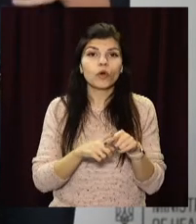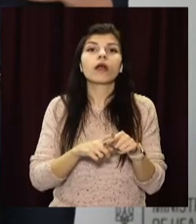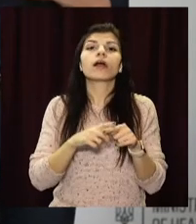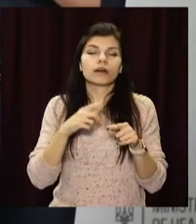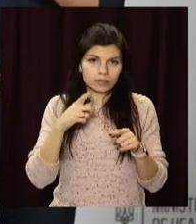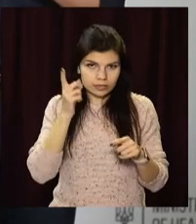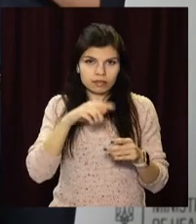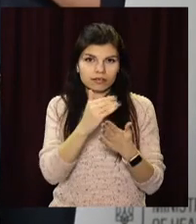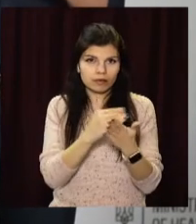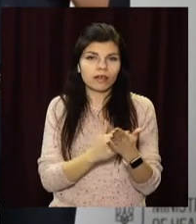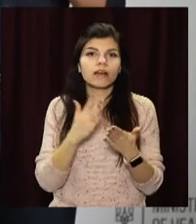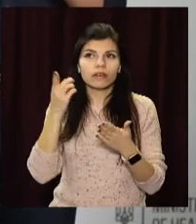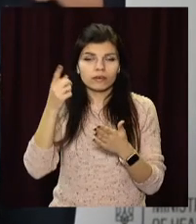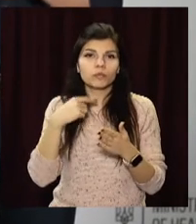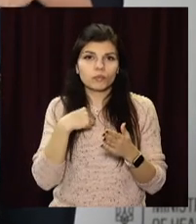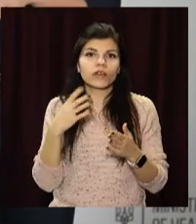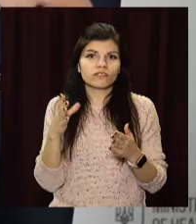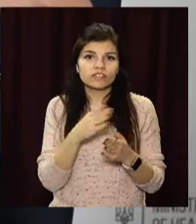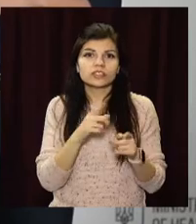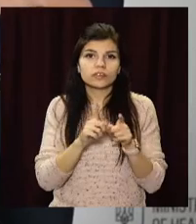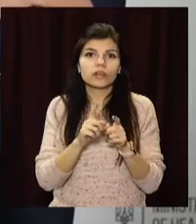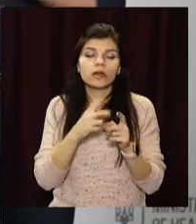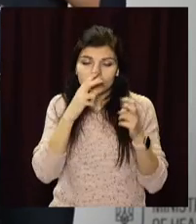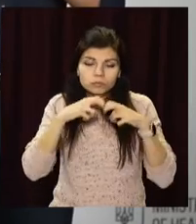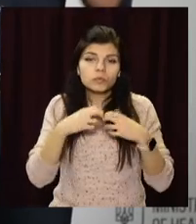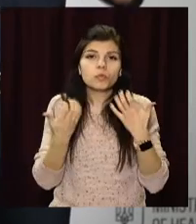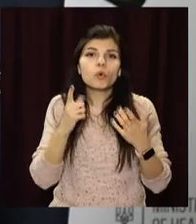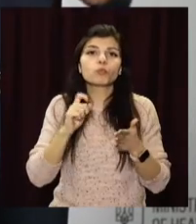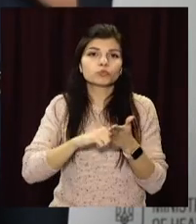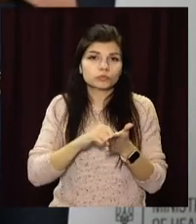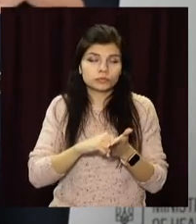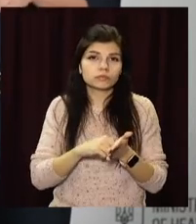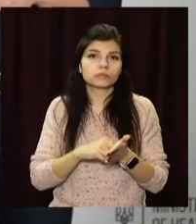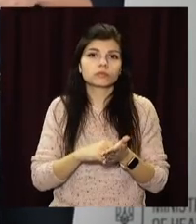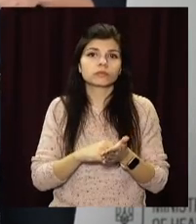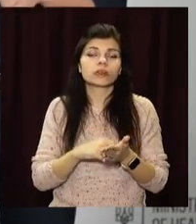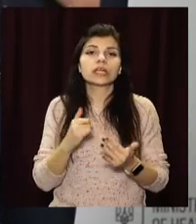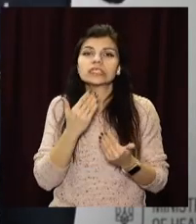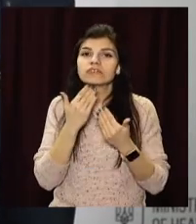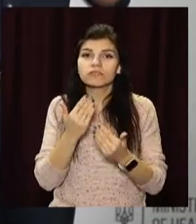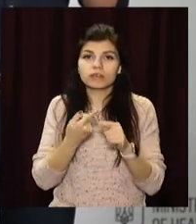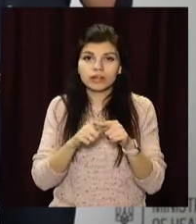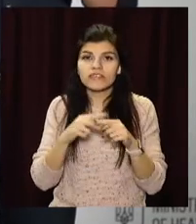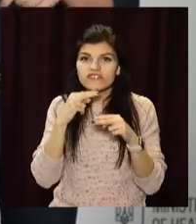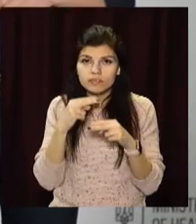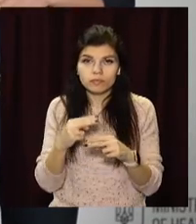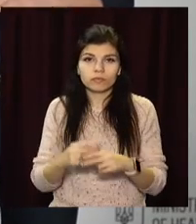передбачено інструкцією виробника. Ми всі несприятливі події відслідковуємо і звертаємо на це увагу.